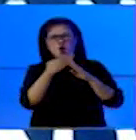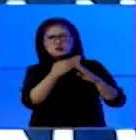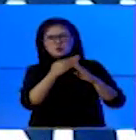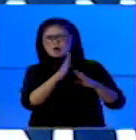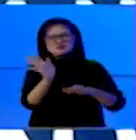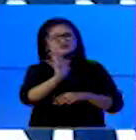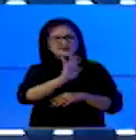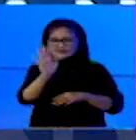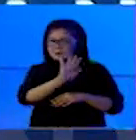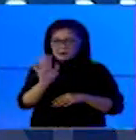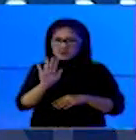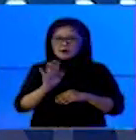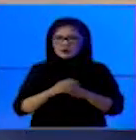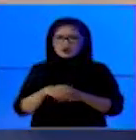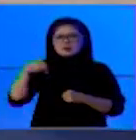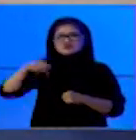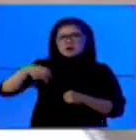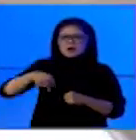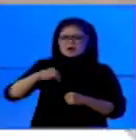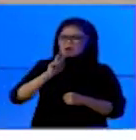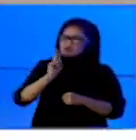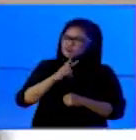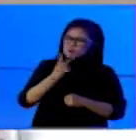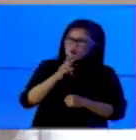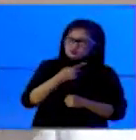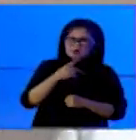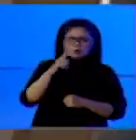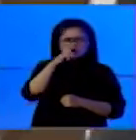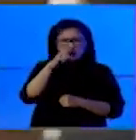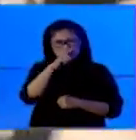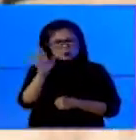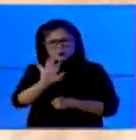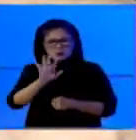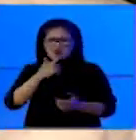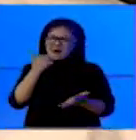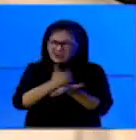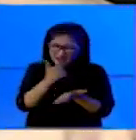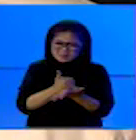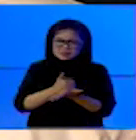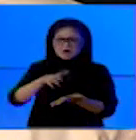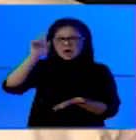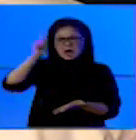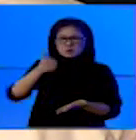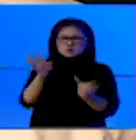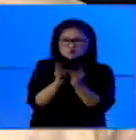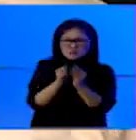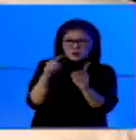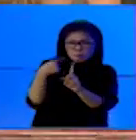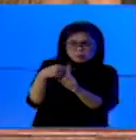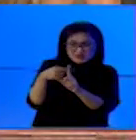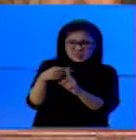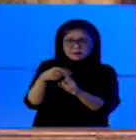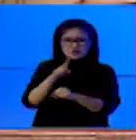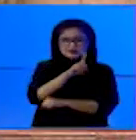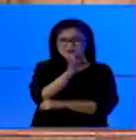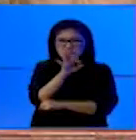bukan rekayasa. Sudah sepatutnya pertambahan kasus positif mencapai total 100 ribu lebih menjadi lampu